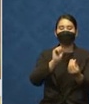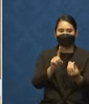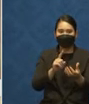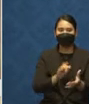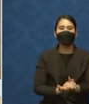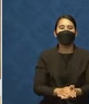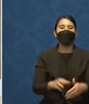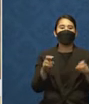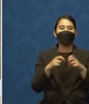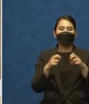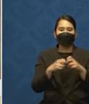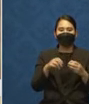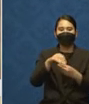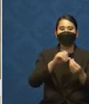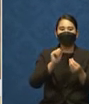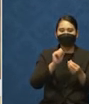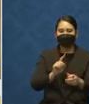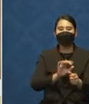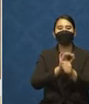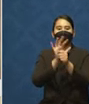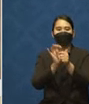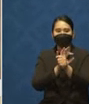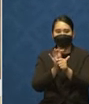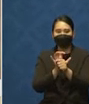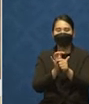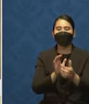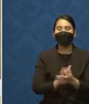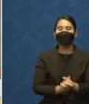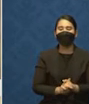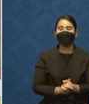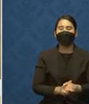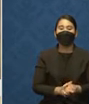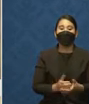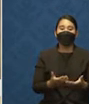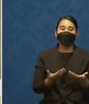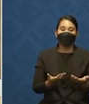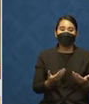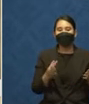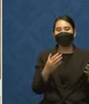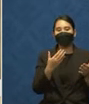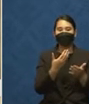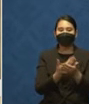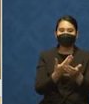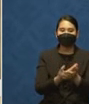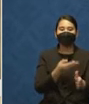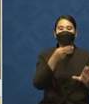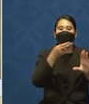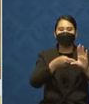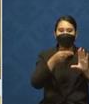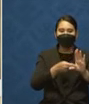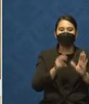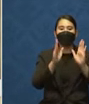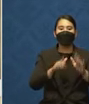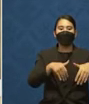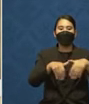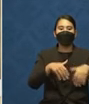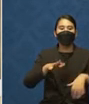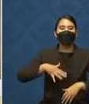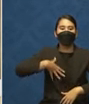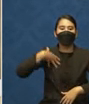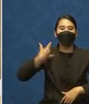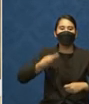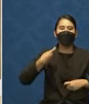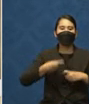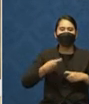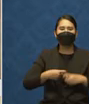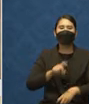ฤตทั้งงบประมาณทั้งสถานการณ์โควิดวิกฤตทั้งเรื่องราคาน้ำมันประชาชนกำลังเดือดร้อนเนี่ยเหม